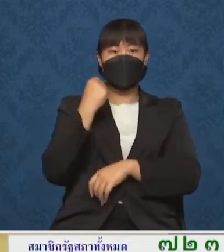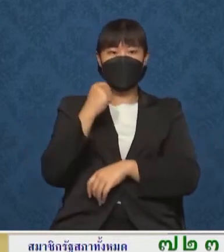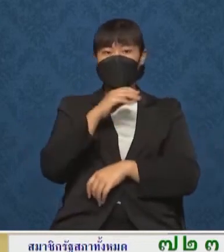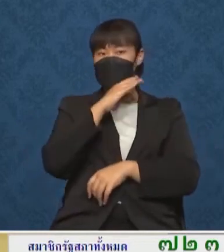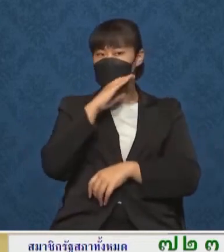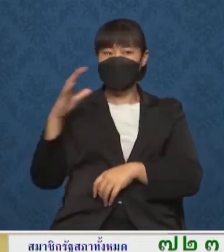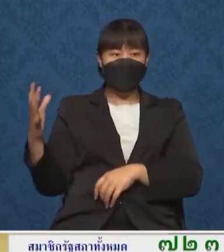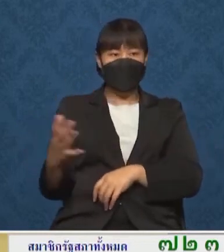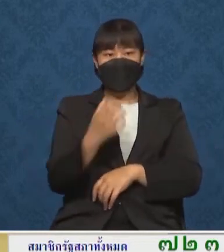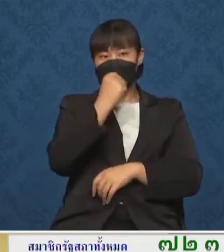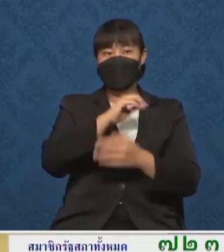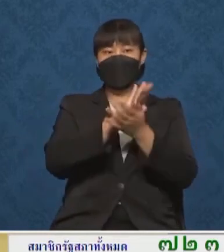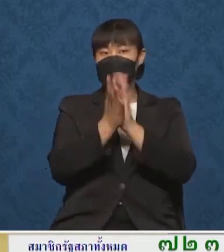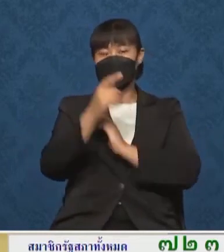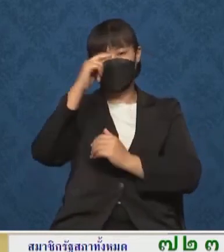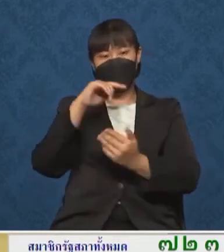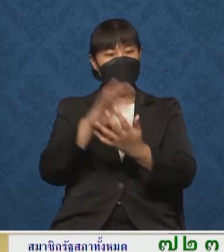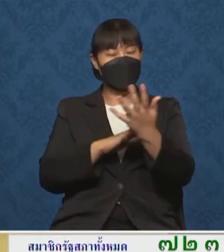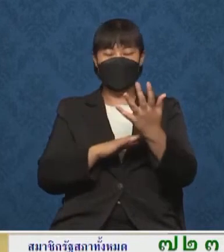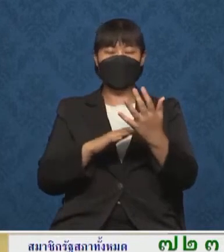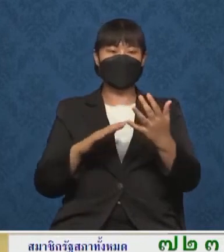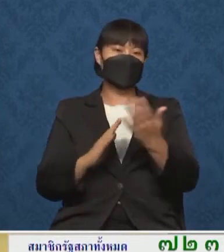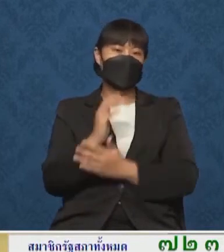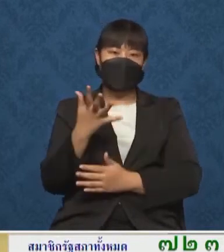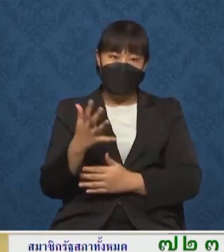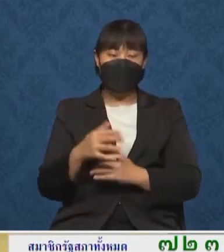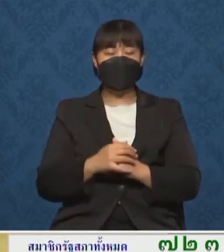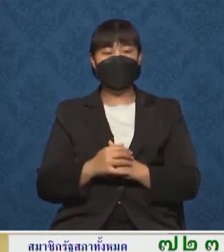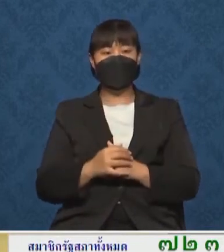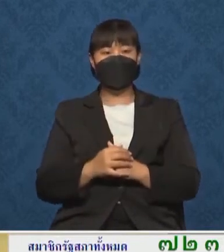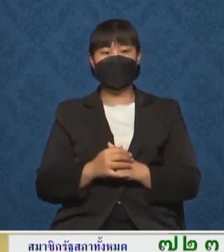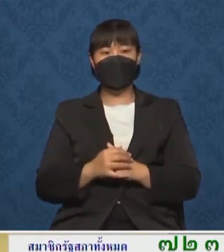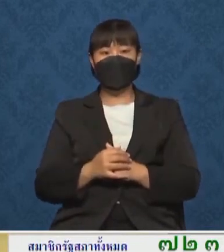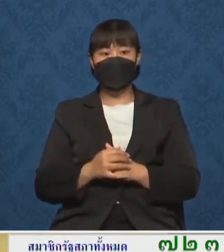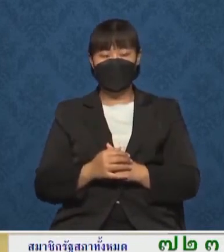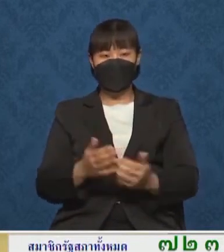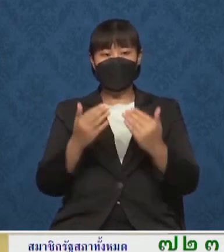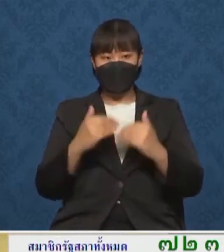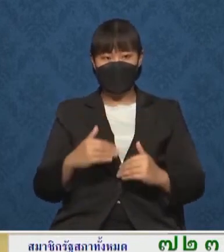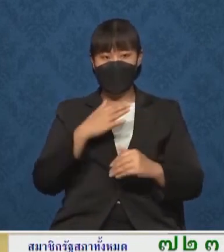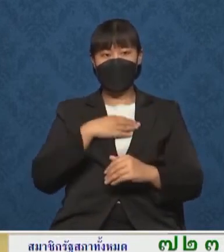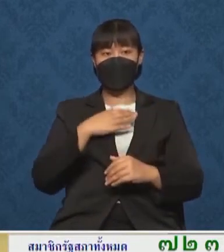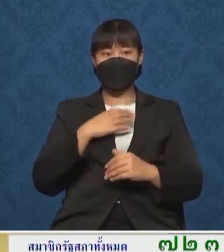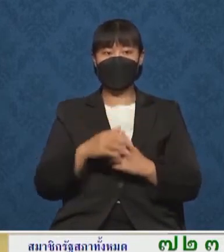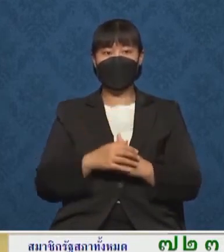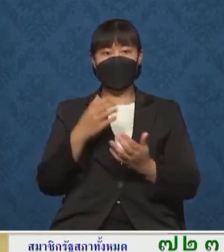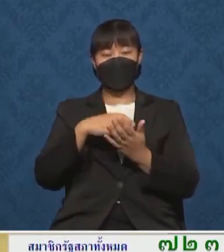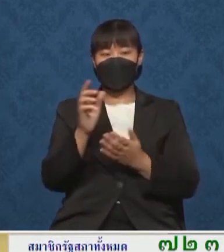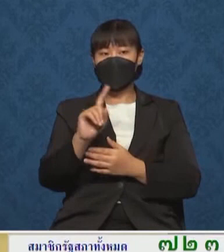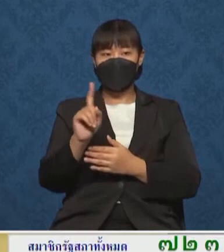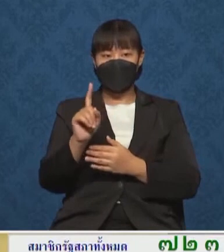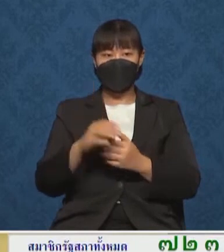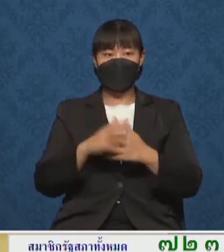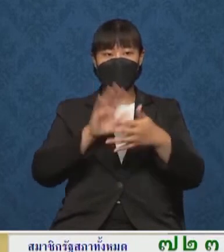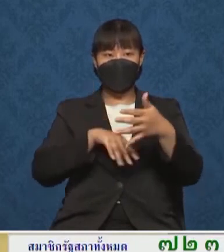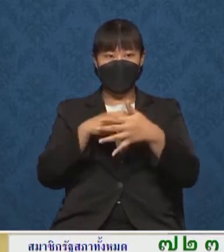แปลว่าเราปฏิรูปประเทศไม่สำเร็จนะครับทีนี้อีกประเด็นหนึ่งนะครับที่ผมอยากจะพูดถึงแผนการปฏิรูปของพว